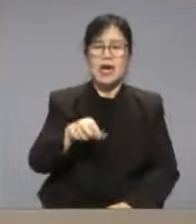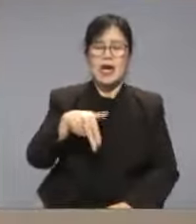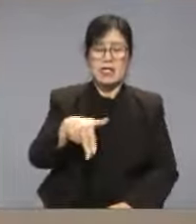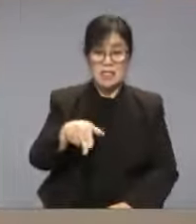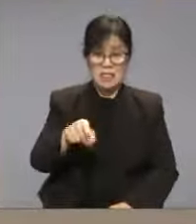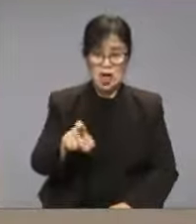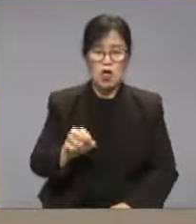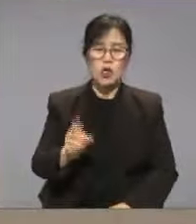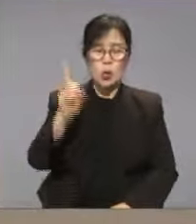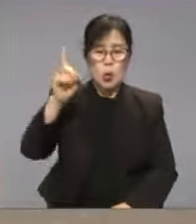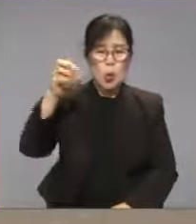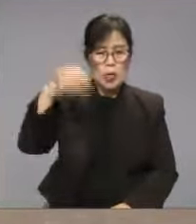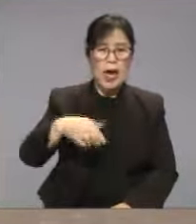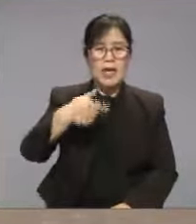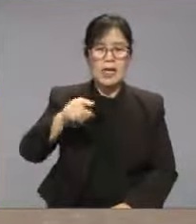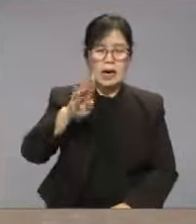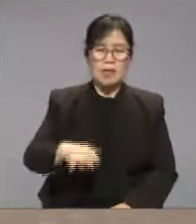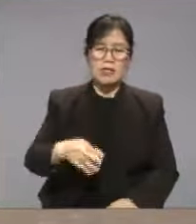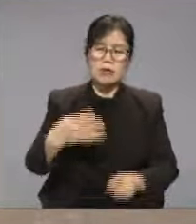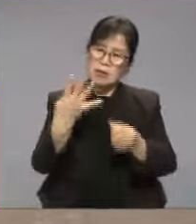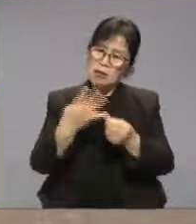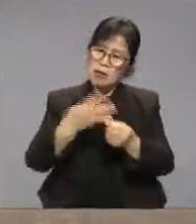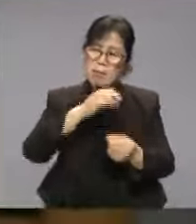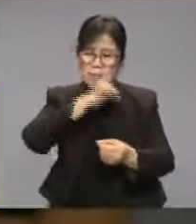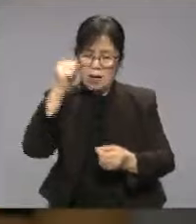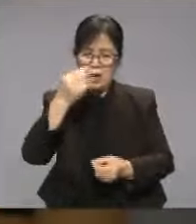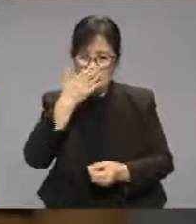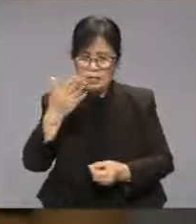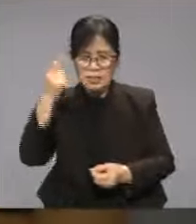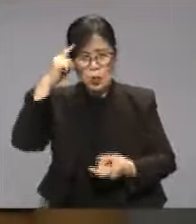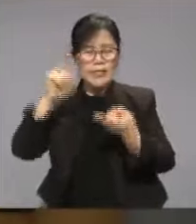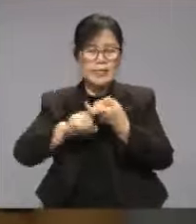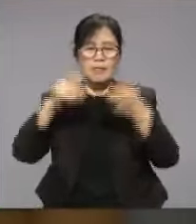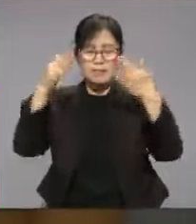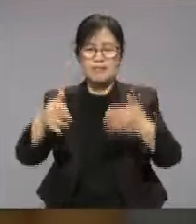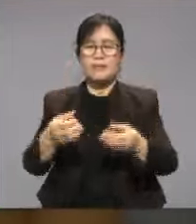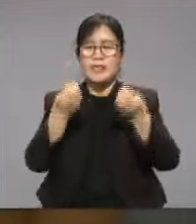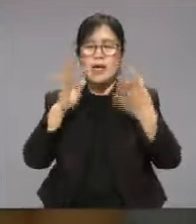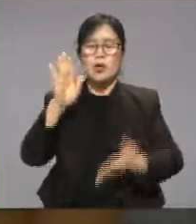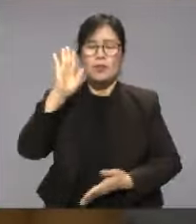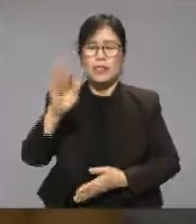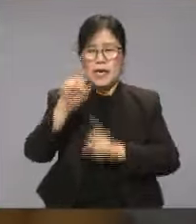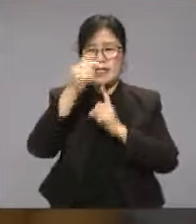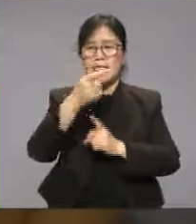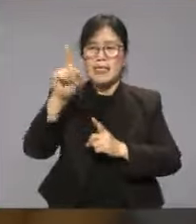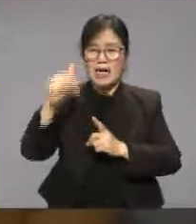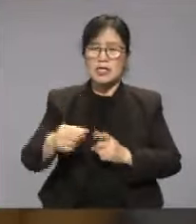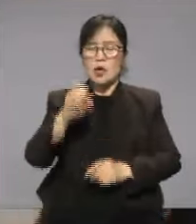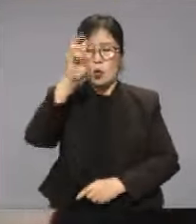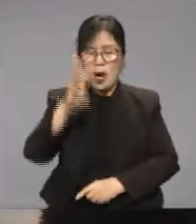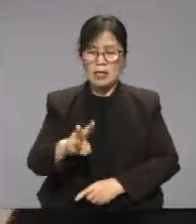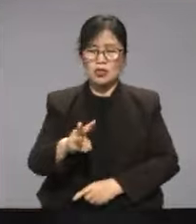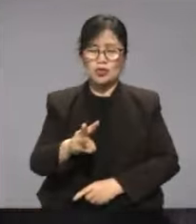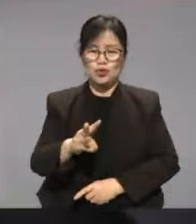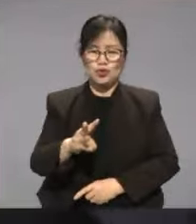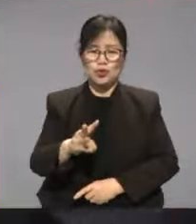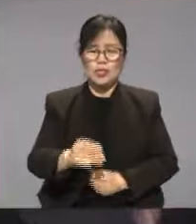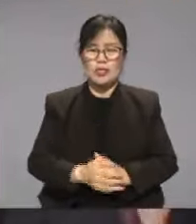경기 고양갑에서 4선이 가능할지 관심이고요. 새로운 미래 이낙연 대표는 광주